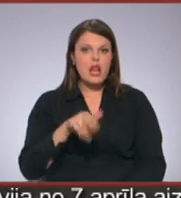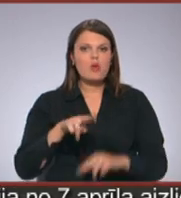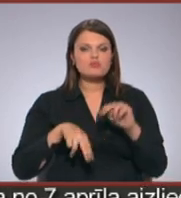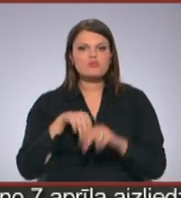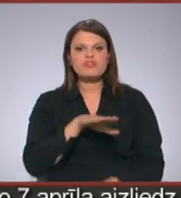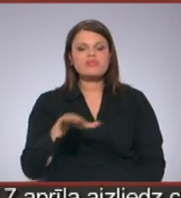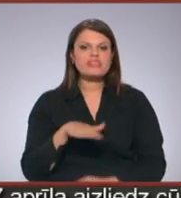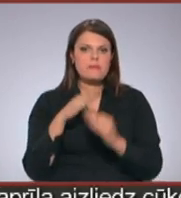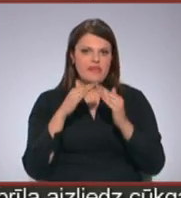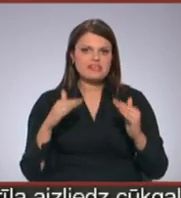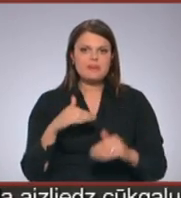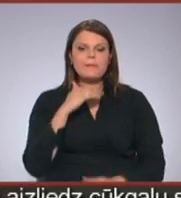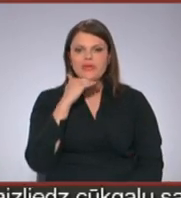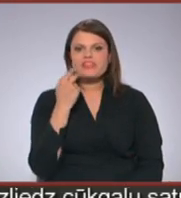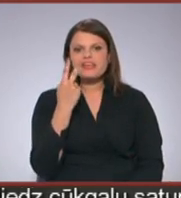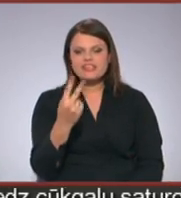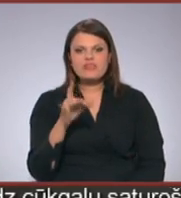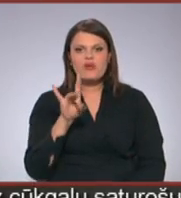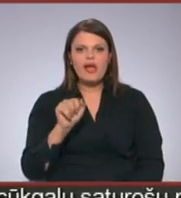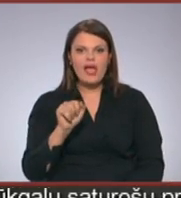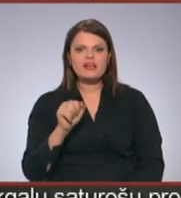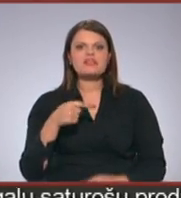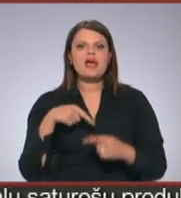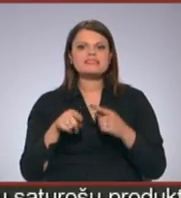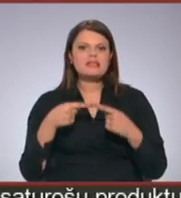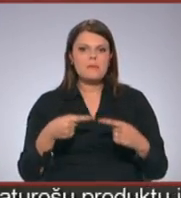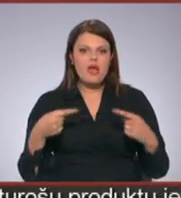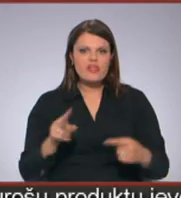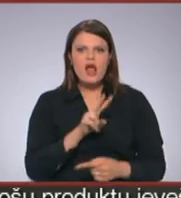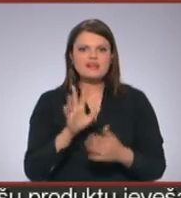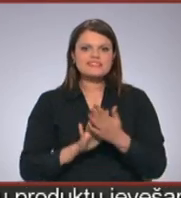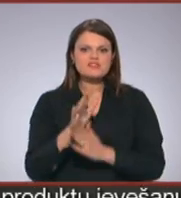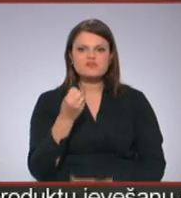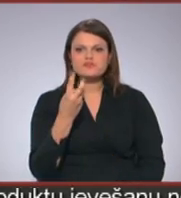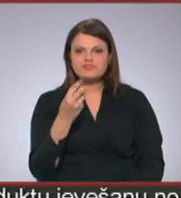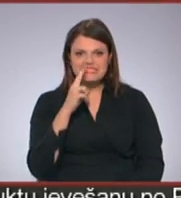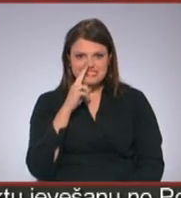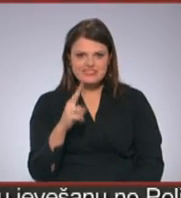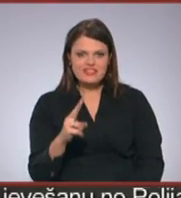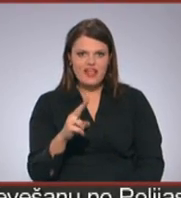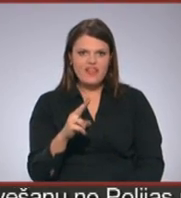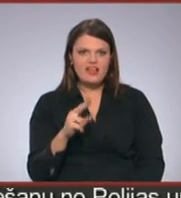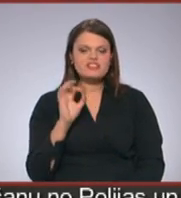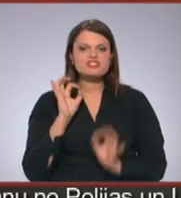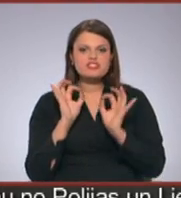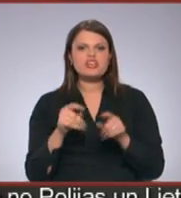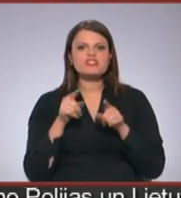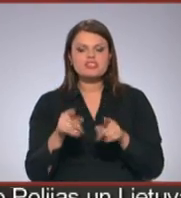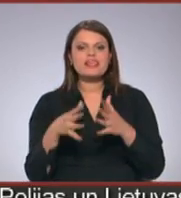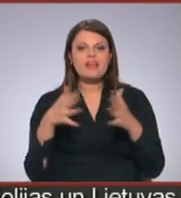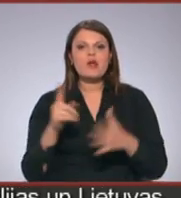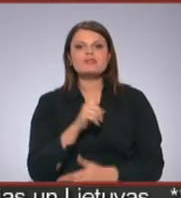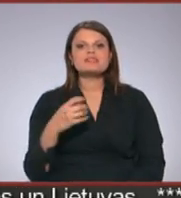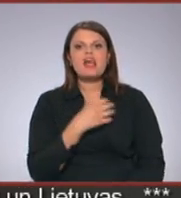Lai uzbūvētu ģimenes māju, pietiek 2 hektāru izejmateriāli, kas izaug 12 nedēļās. Tieši tik daudz